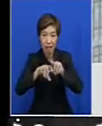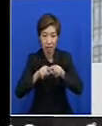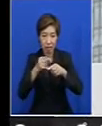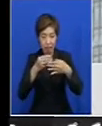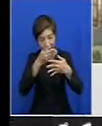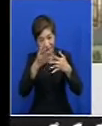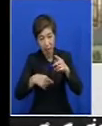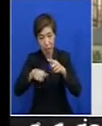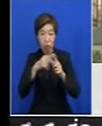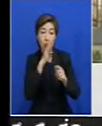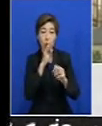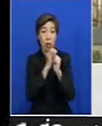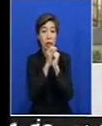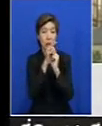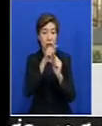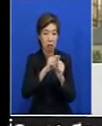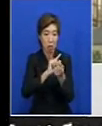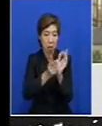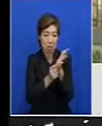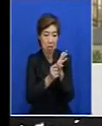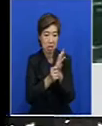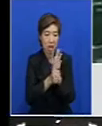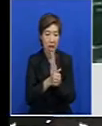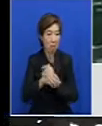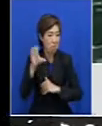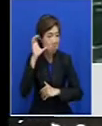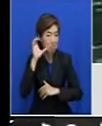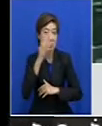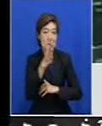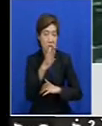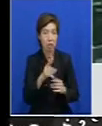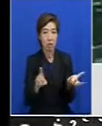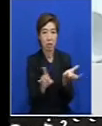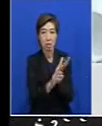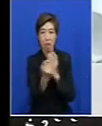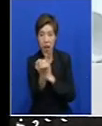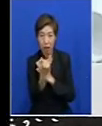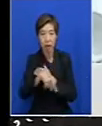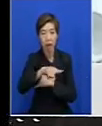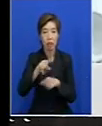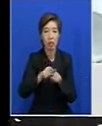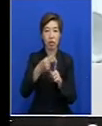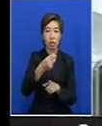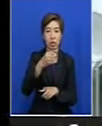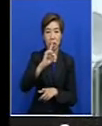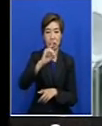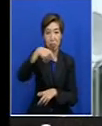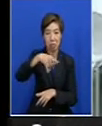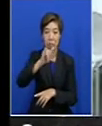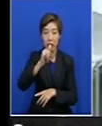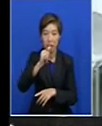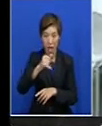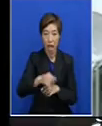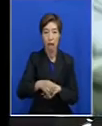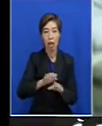ดำเนินการปฏิรูปอย่างน่าเชื่อถือและมีประสิทธิภาพอาจจะทำให้ผลิตภัณฑ์มวลรวมภายในประเทศหรือว่า GDP ของจีนชะลอตัว